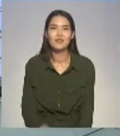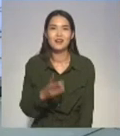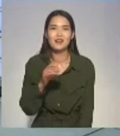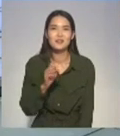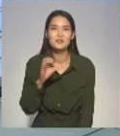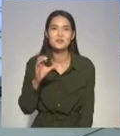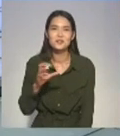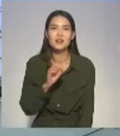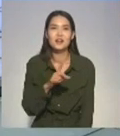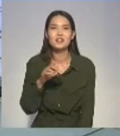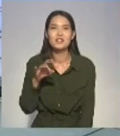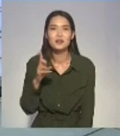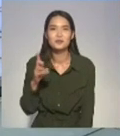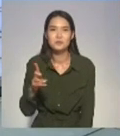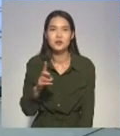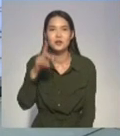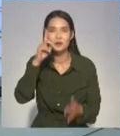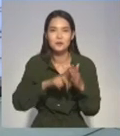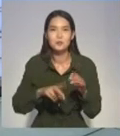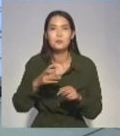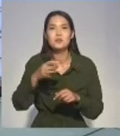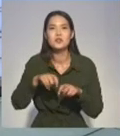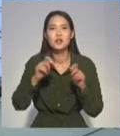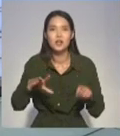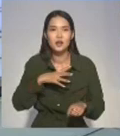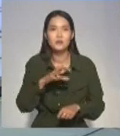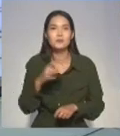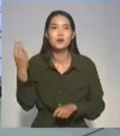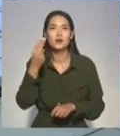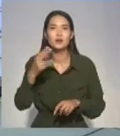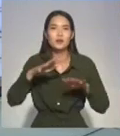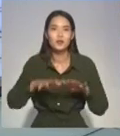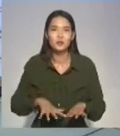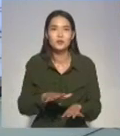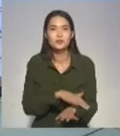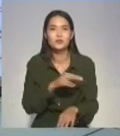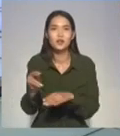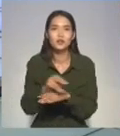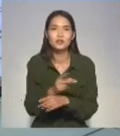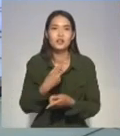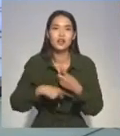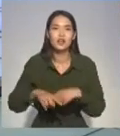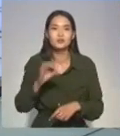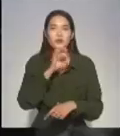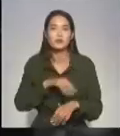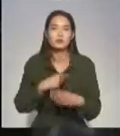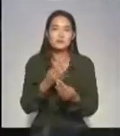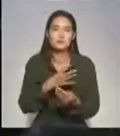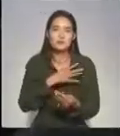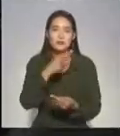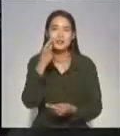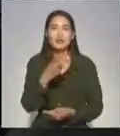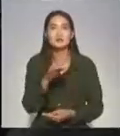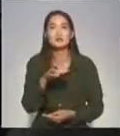Каирде Султан Аз-Захир Бейбарс мешіті ашылды. Мысыр астанасында орналасқан нысан ұзақ жөндеуден кейін қайта қолданысқа берілген. Әйгілі Бейбарстың